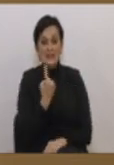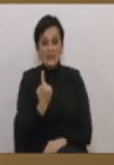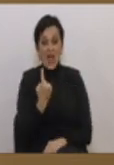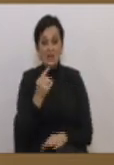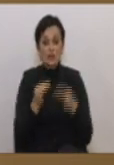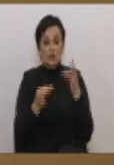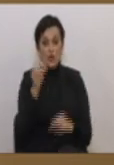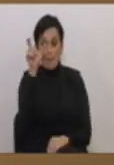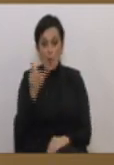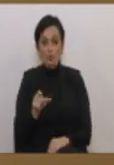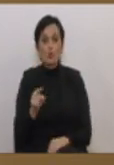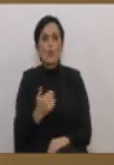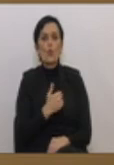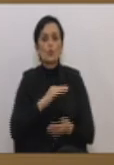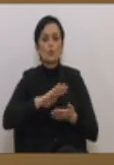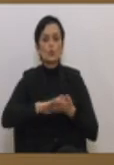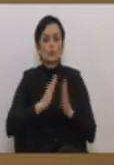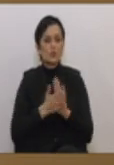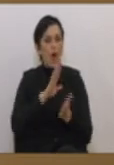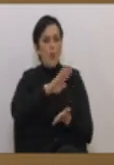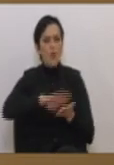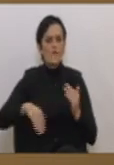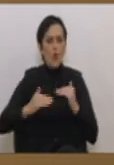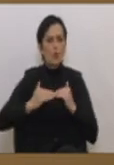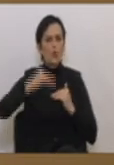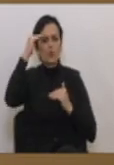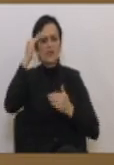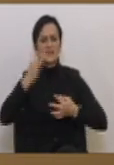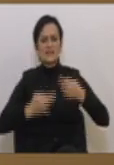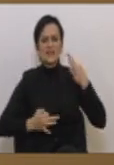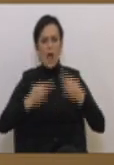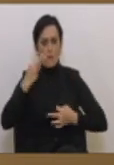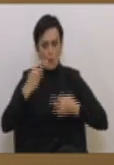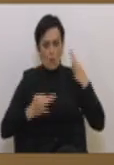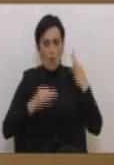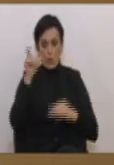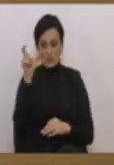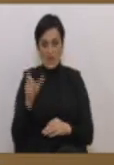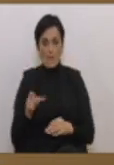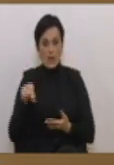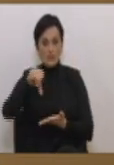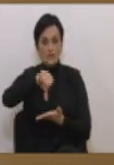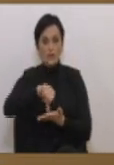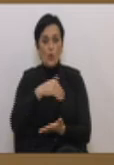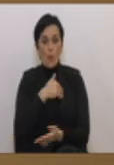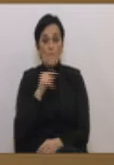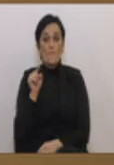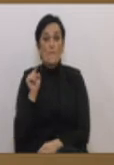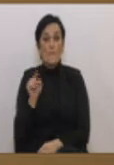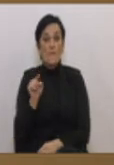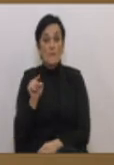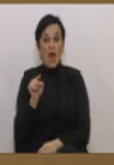მოსამართლე რომელსაც უნდა უვადო უზენაესი სასამართლოს მოსამართლედ იყოს მან